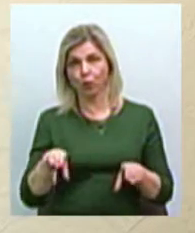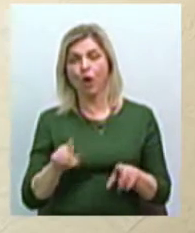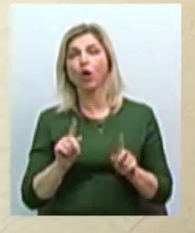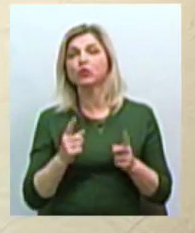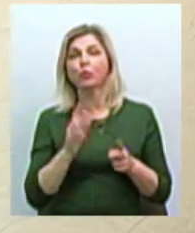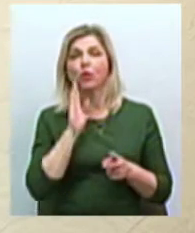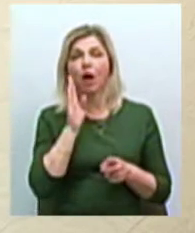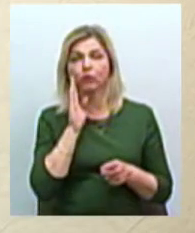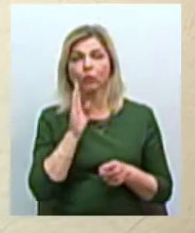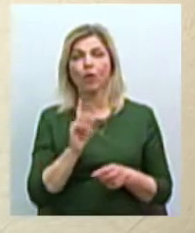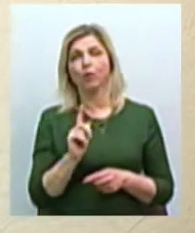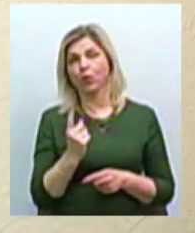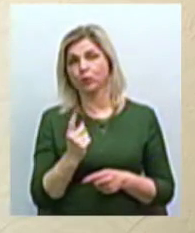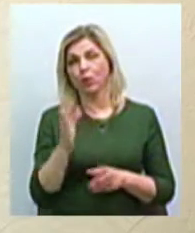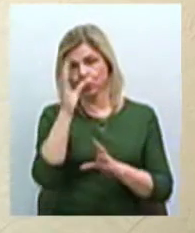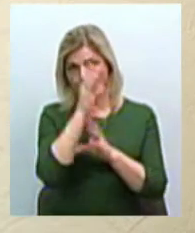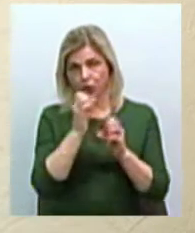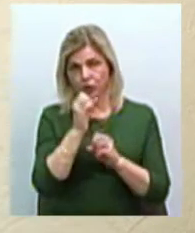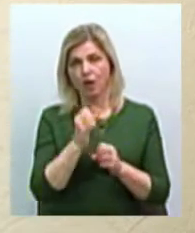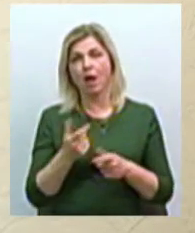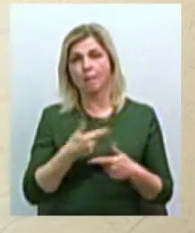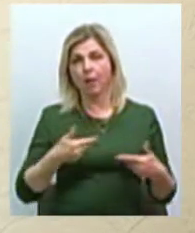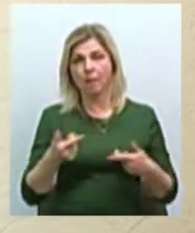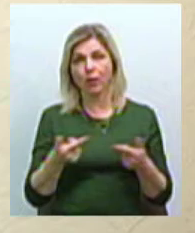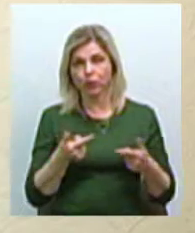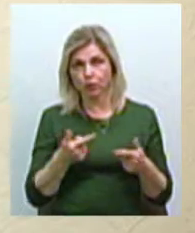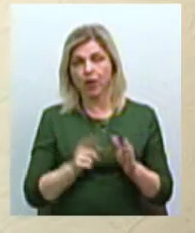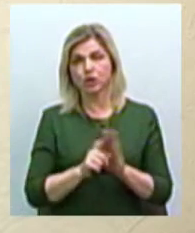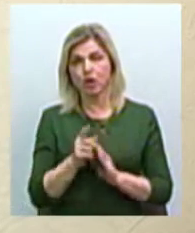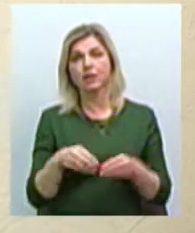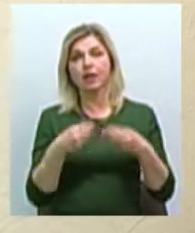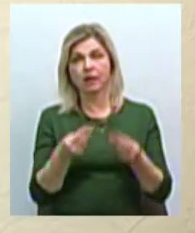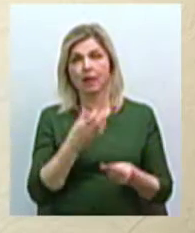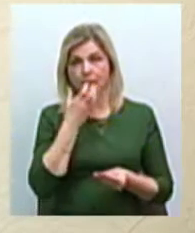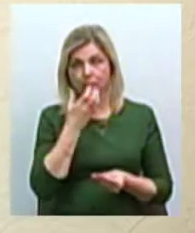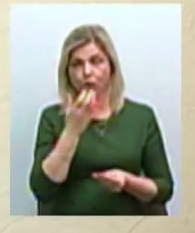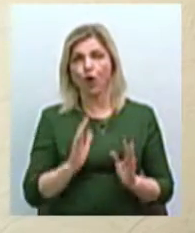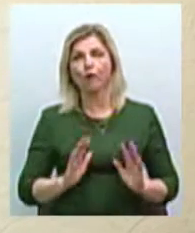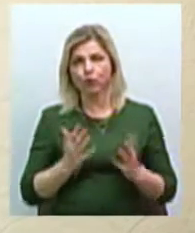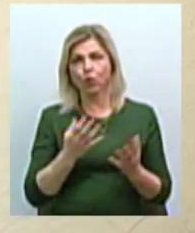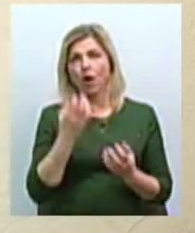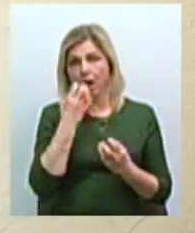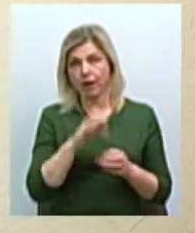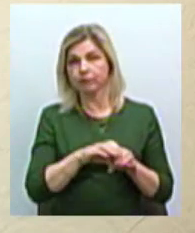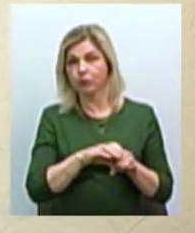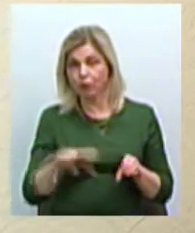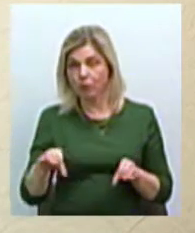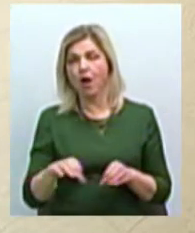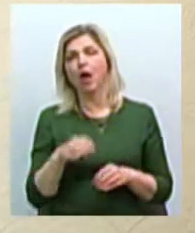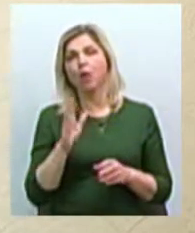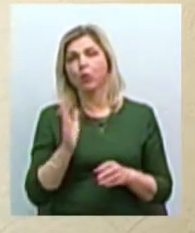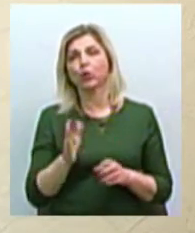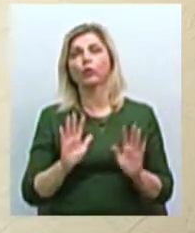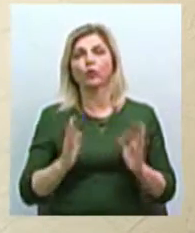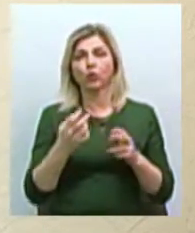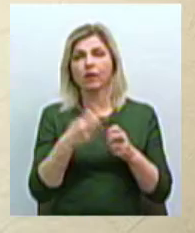що поночі, ми підготуємося, зараз запустимося, і поночі, якщо піде тепловий носій і будуть якісь дефекти,